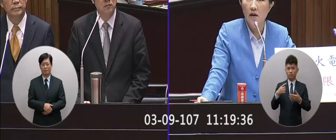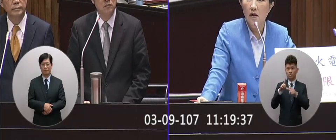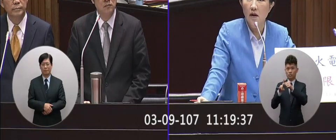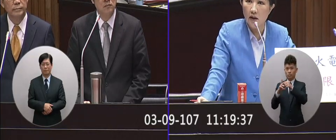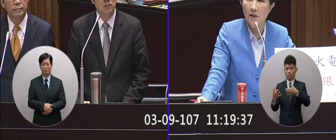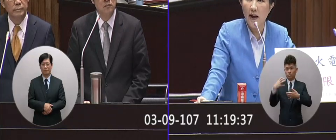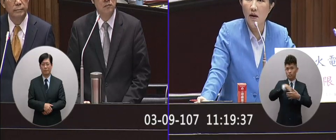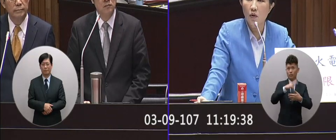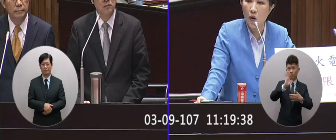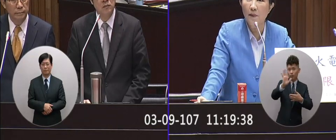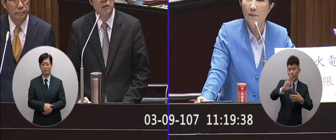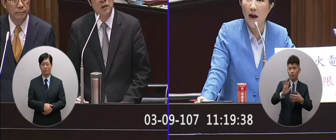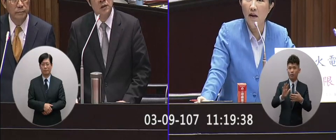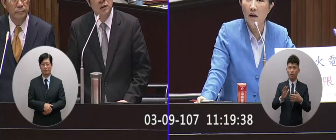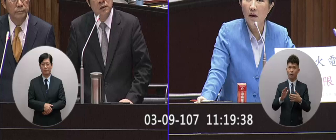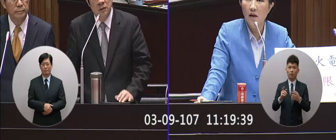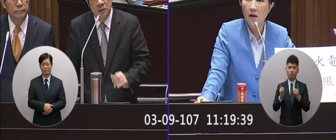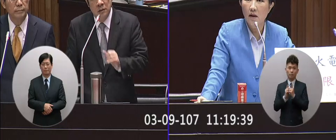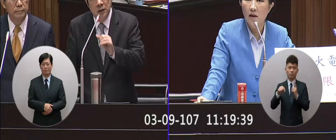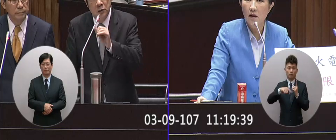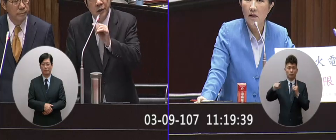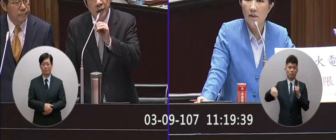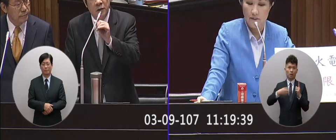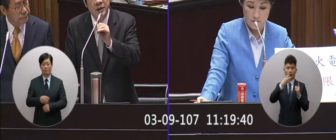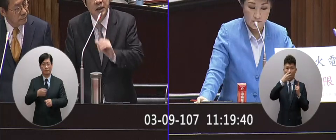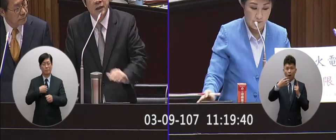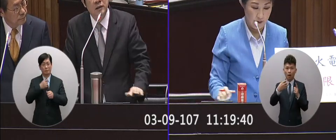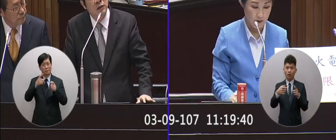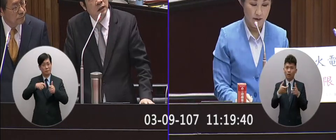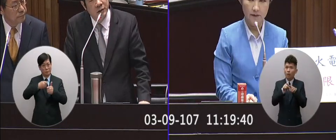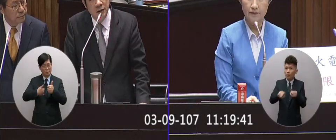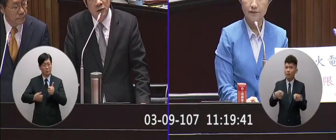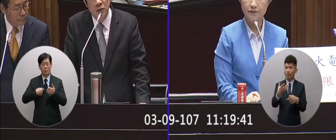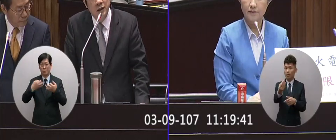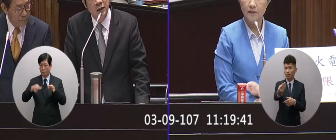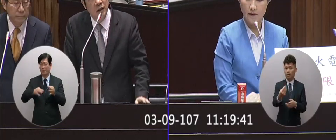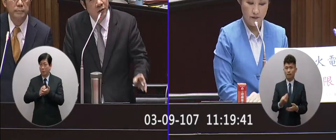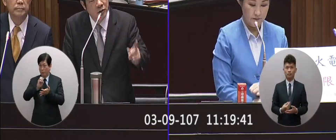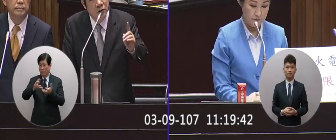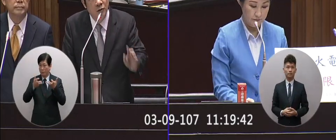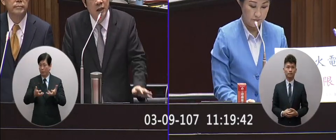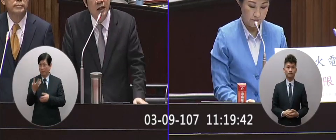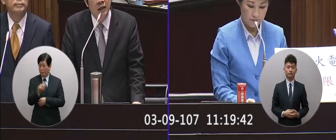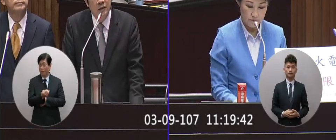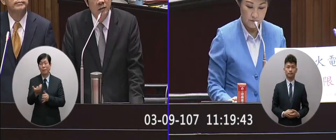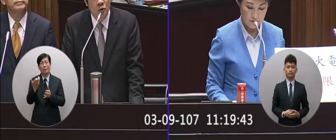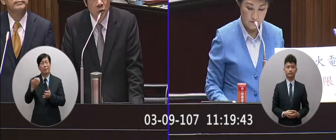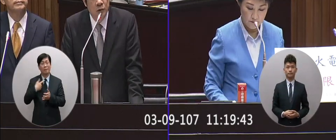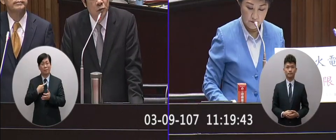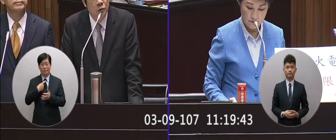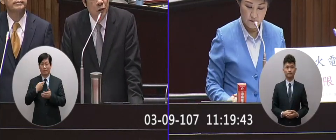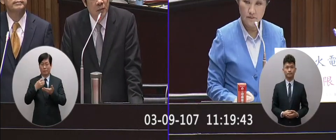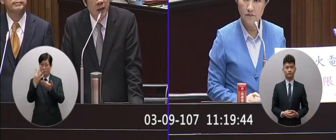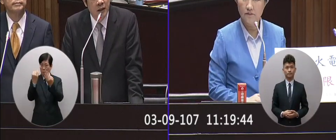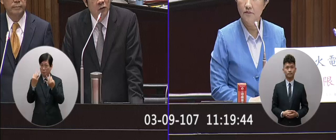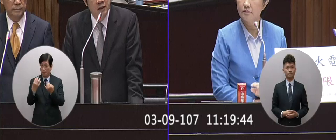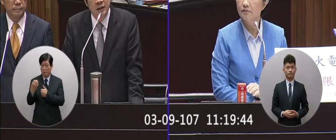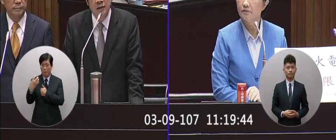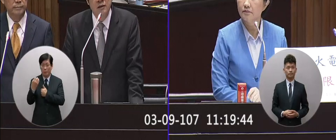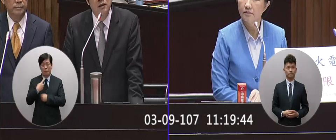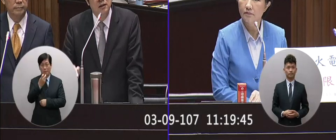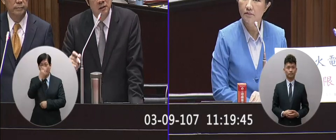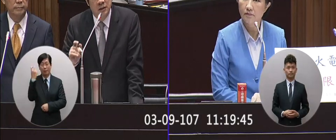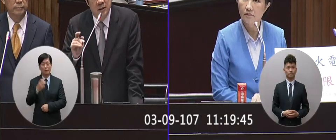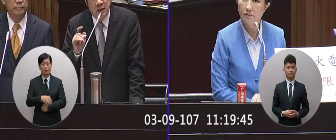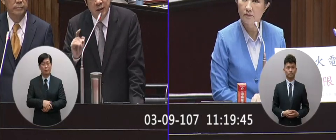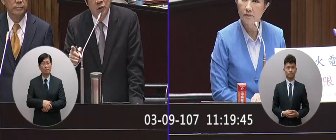人合理吗？公平吗？ 那个卢委员，我简单跟你报告几个重点哈，就从你刚刚读的数据里面可以发